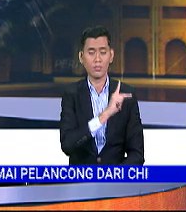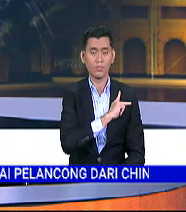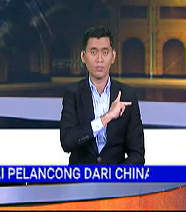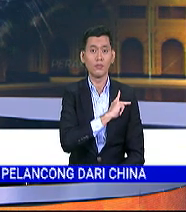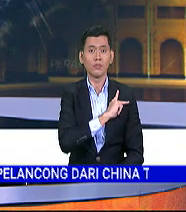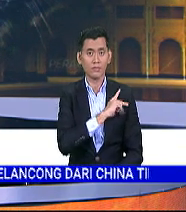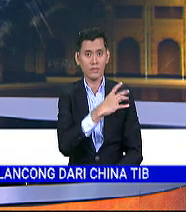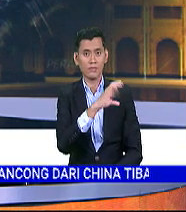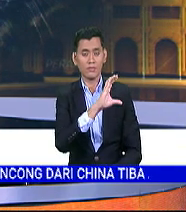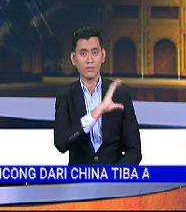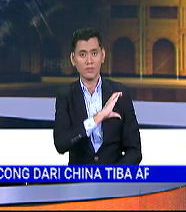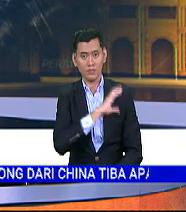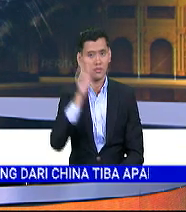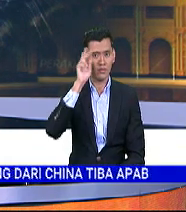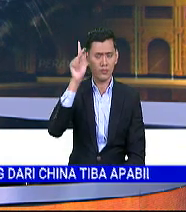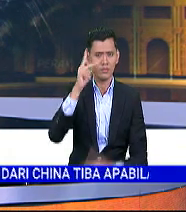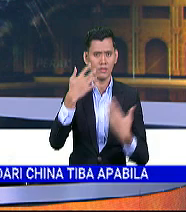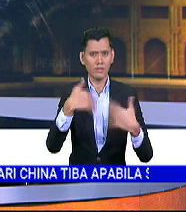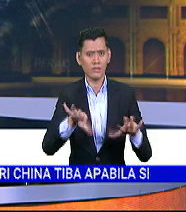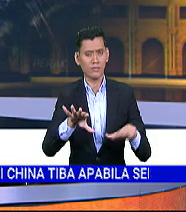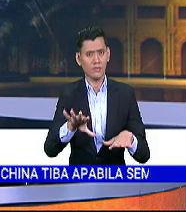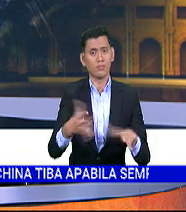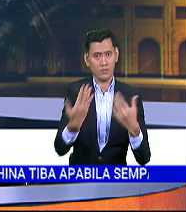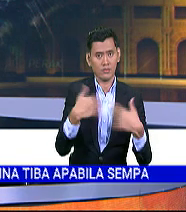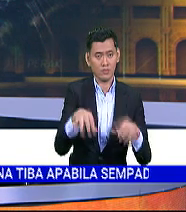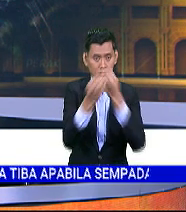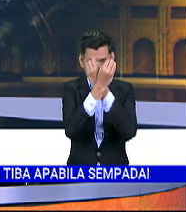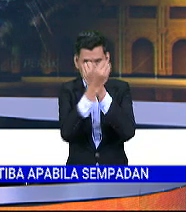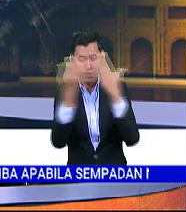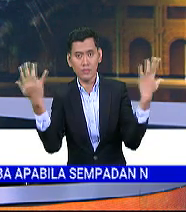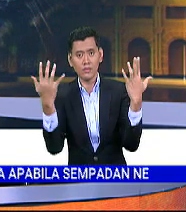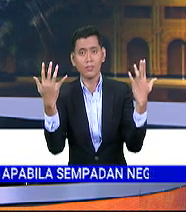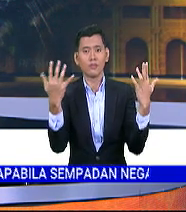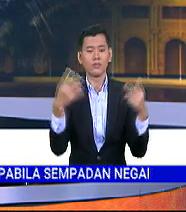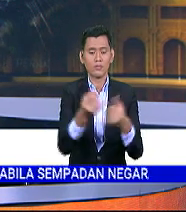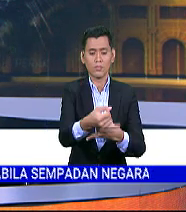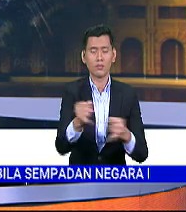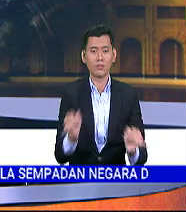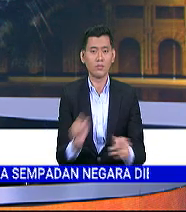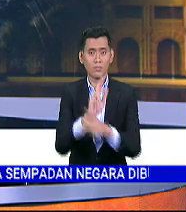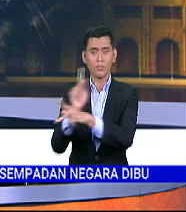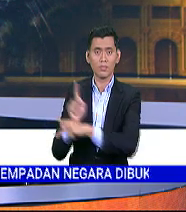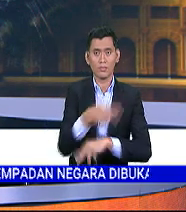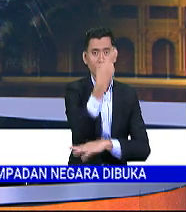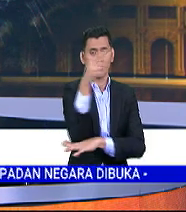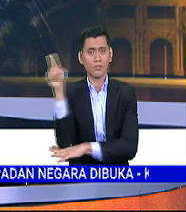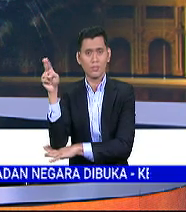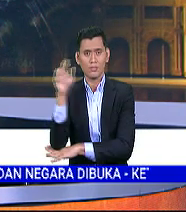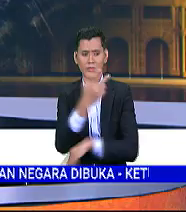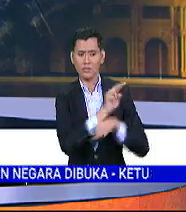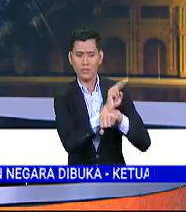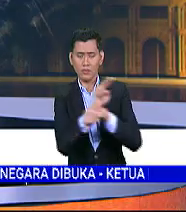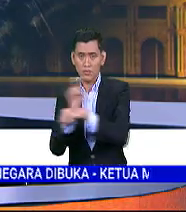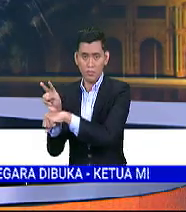menerima permohonan daripada Jabatan Perlindungan Hidupan Liar dan Taman Negara Perhilitan Kelantan untuk membuat kawalan dan mengesan